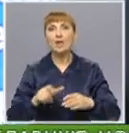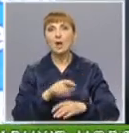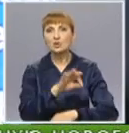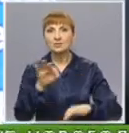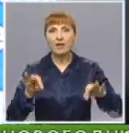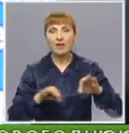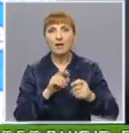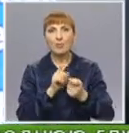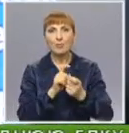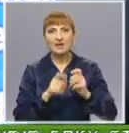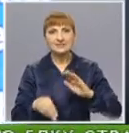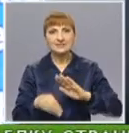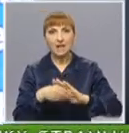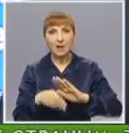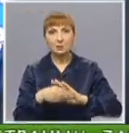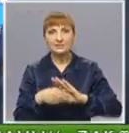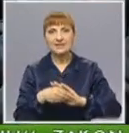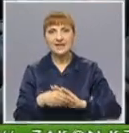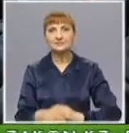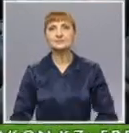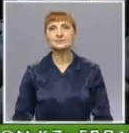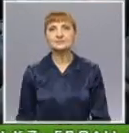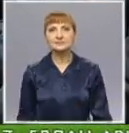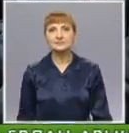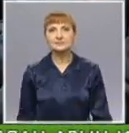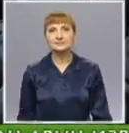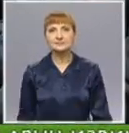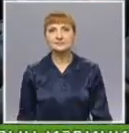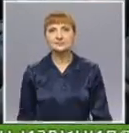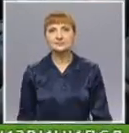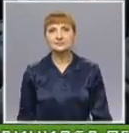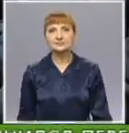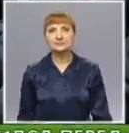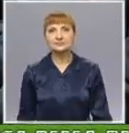дорожная карта по борьбе с коррупцией. Айыркермек, Рашидин Якупов, телеканал Алматы.